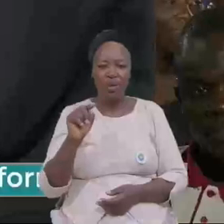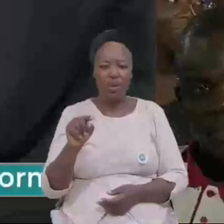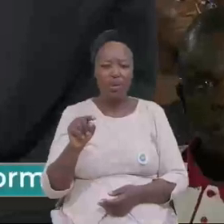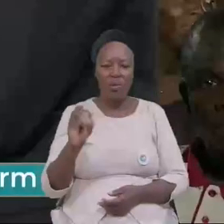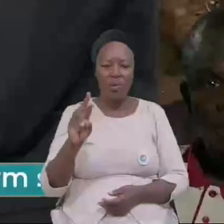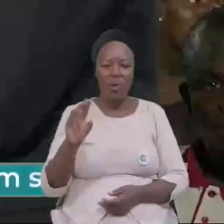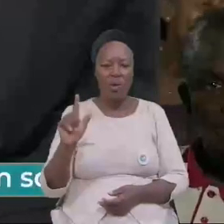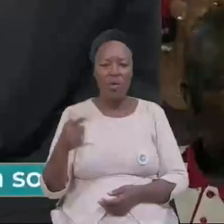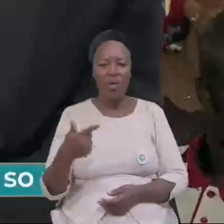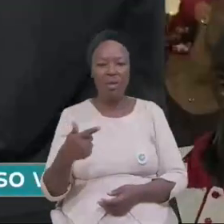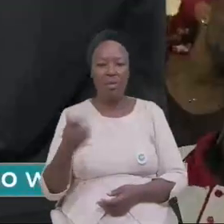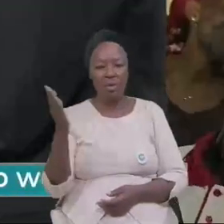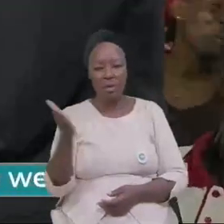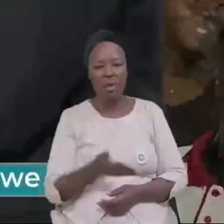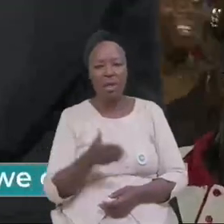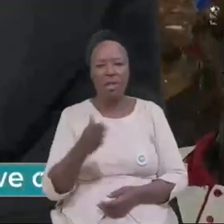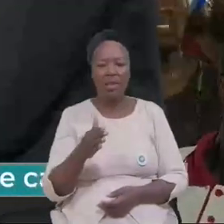Cliquez dessus